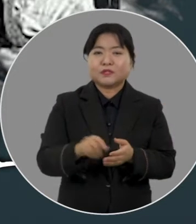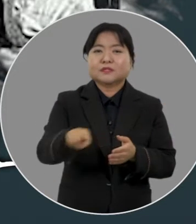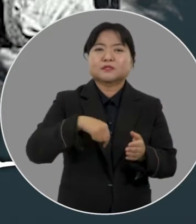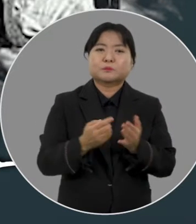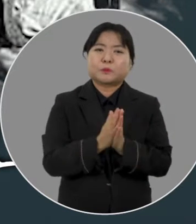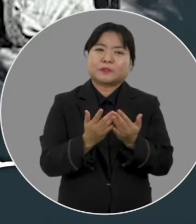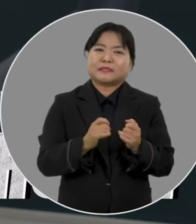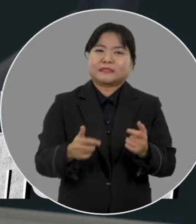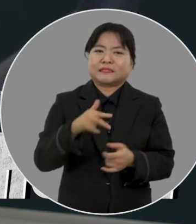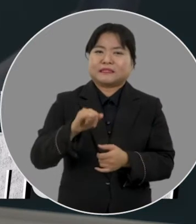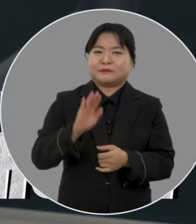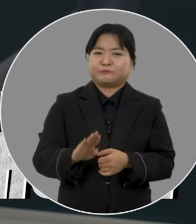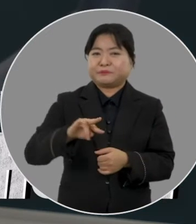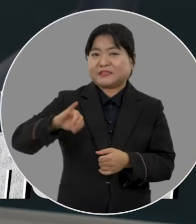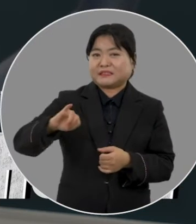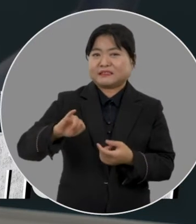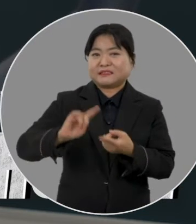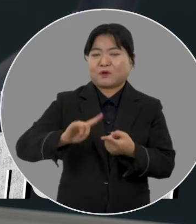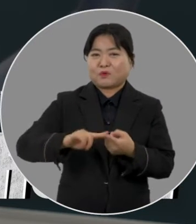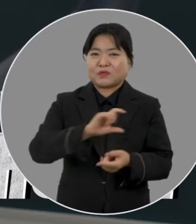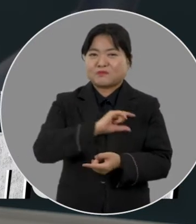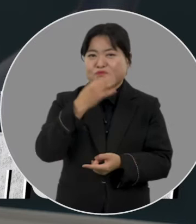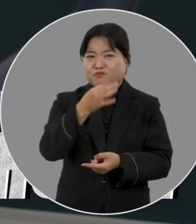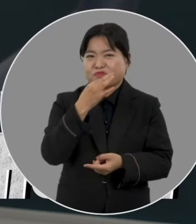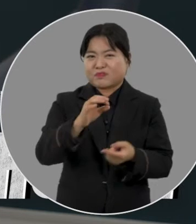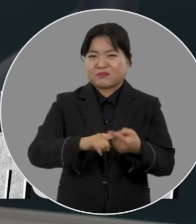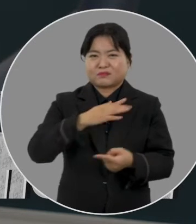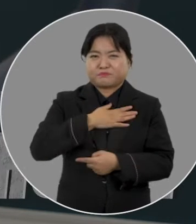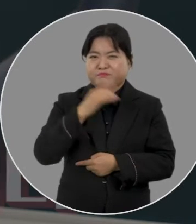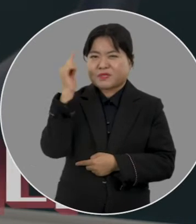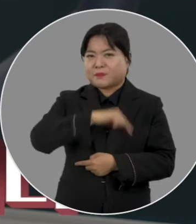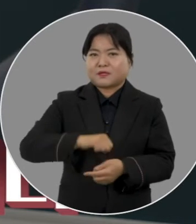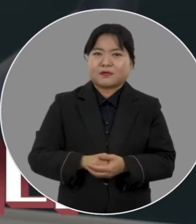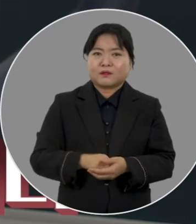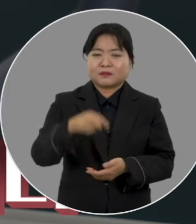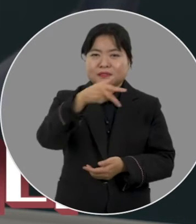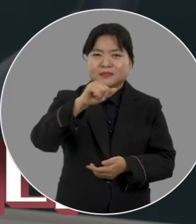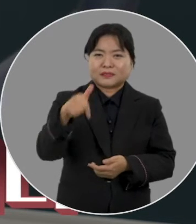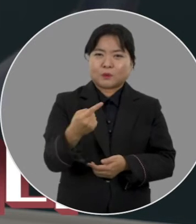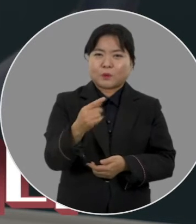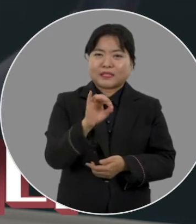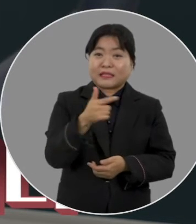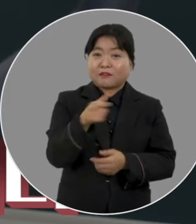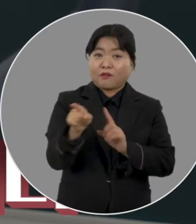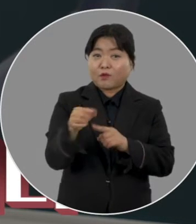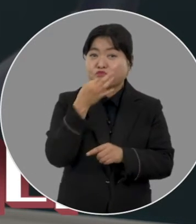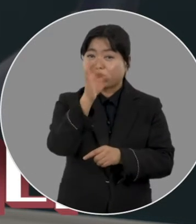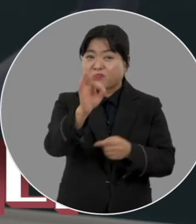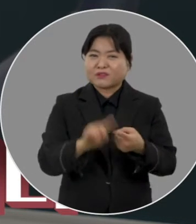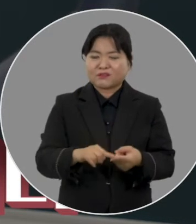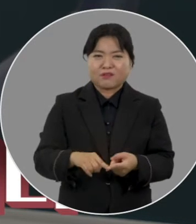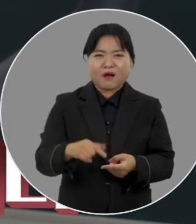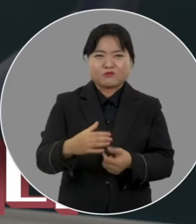그 본인들은 집시라고 불리는 걸 굉장히 불쾌해하고 시고이너라고 불리우는 걸